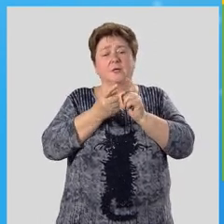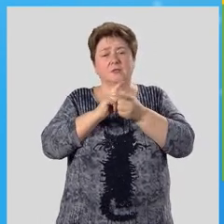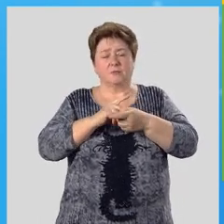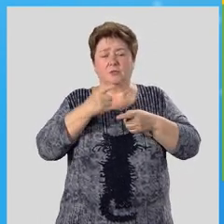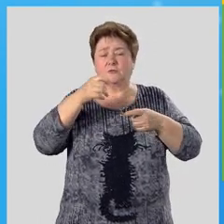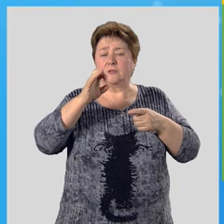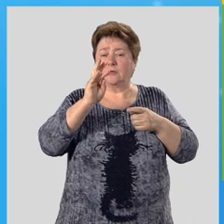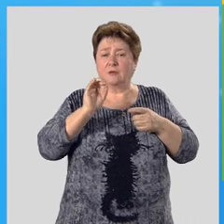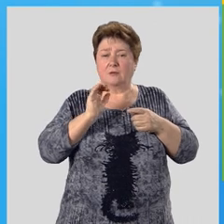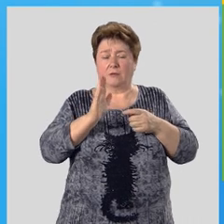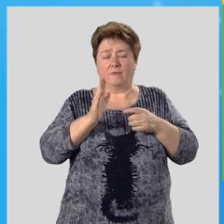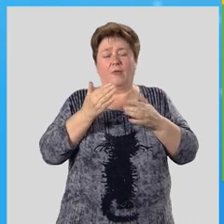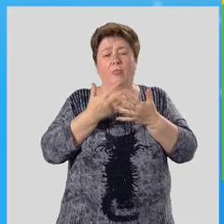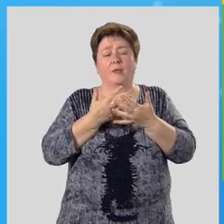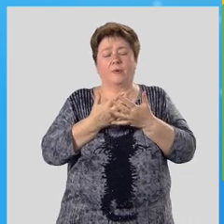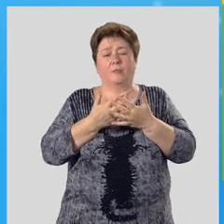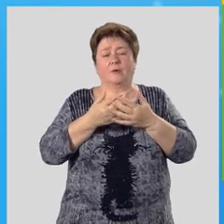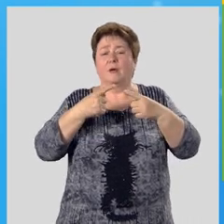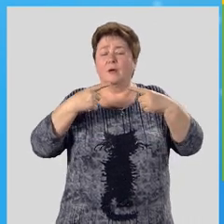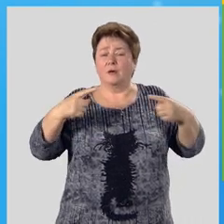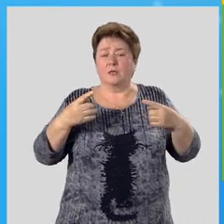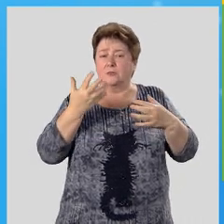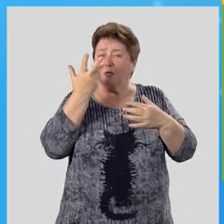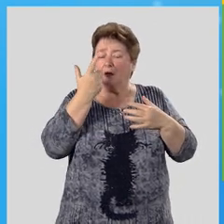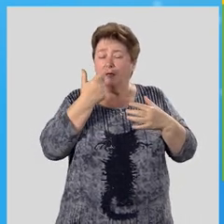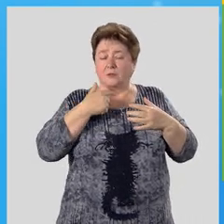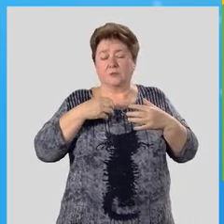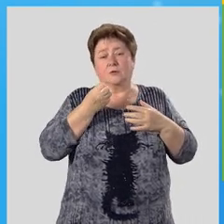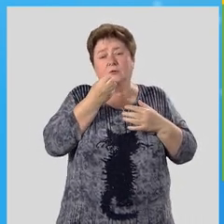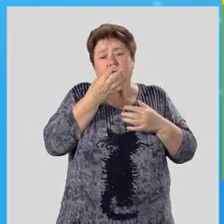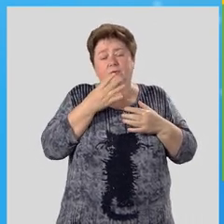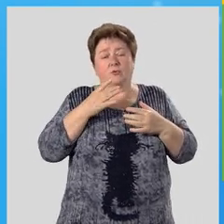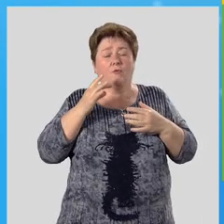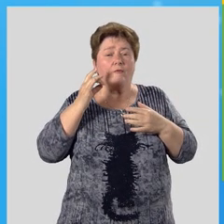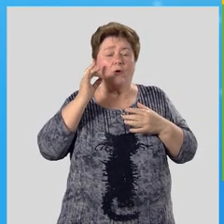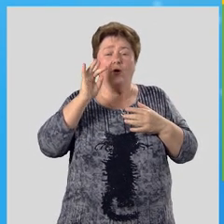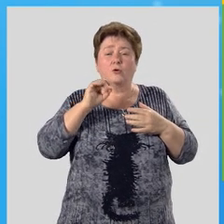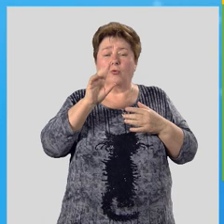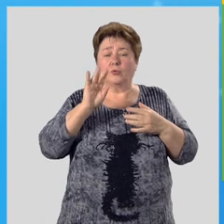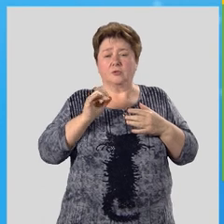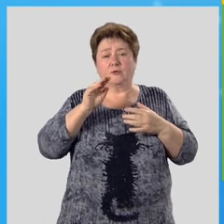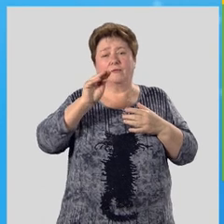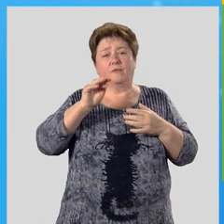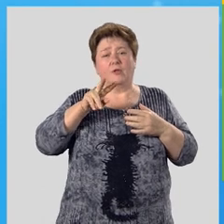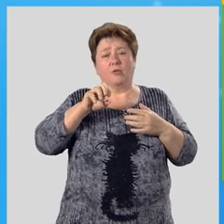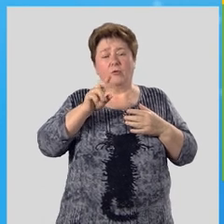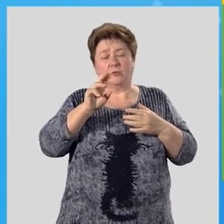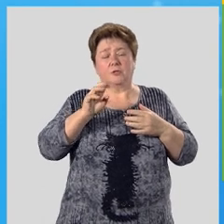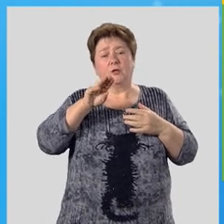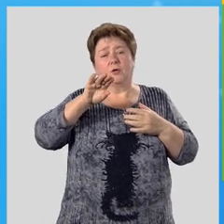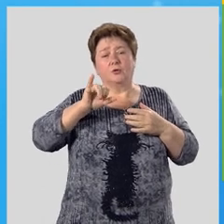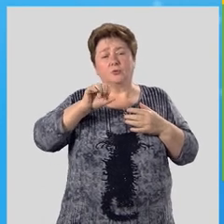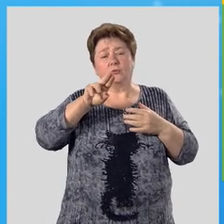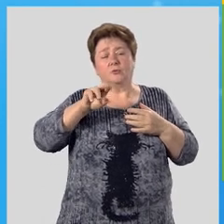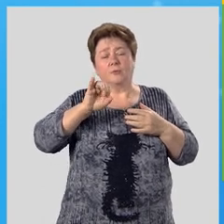изменчивости генов. Например, разная окраска у цветков розы, флокса,